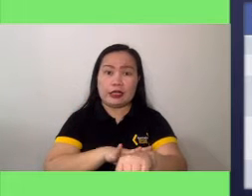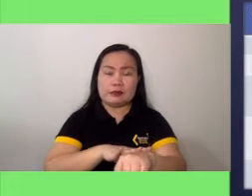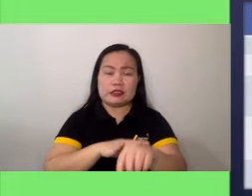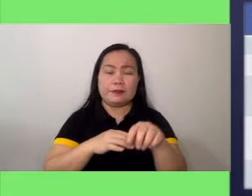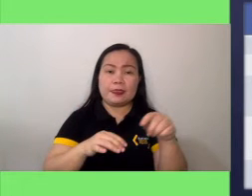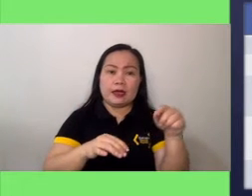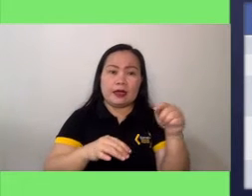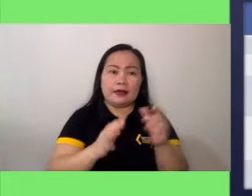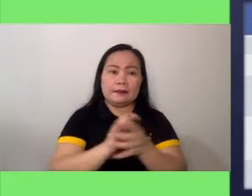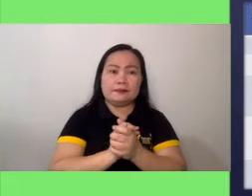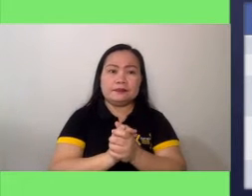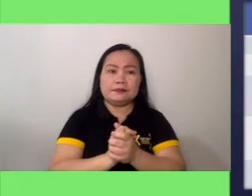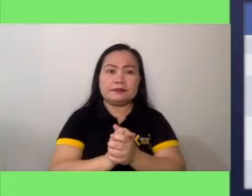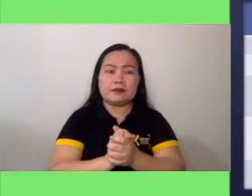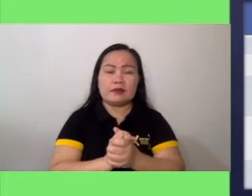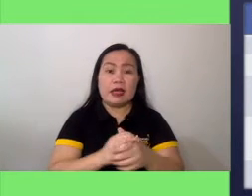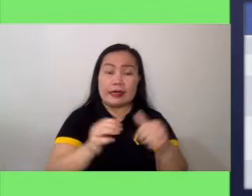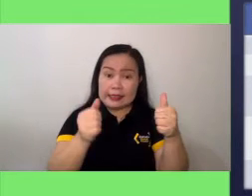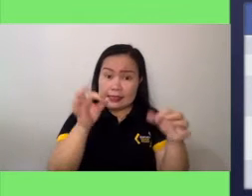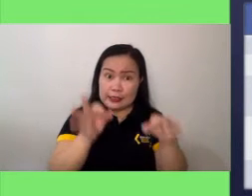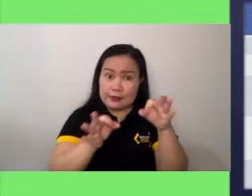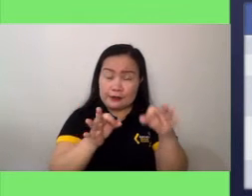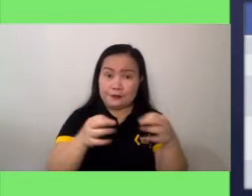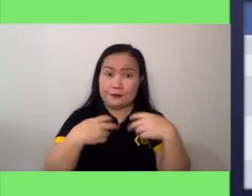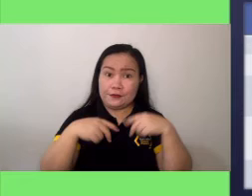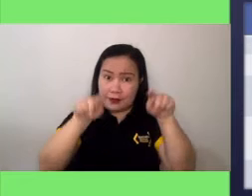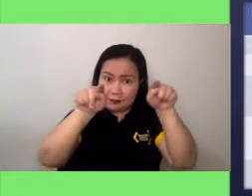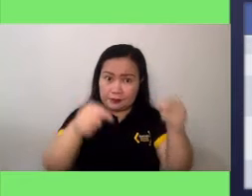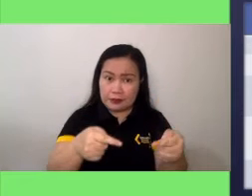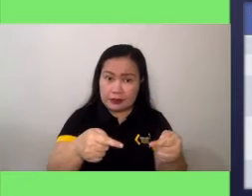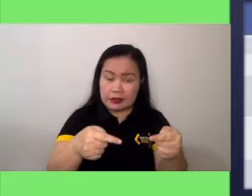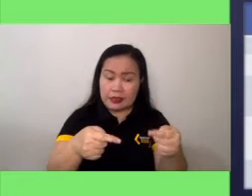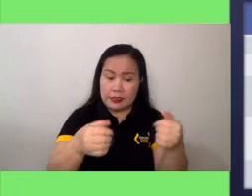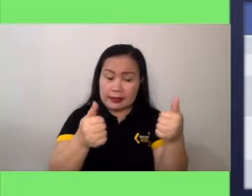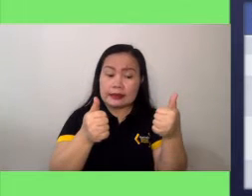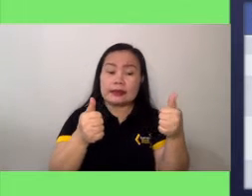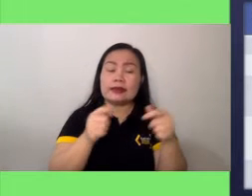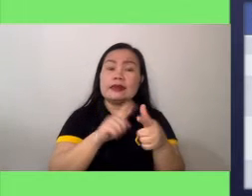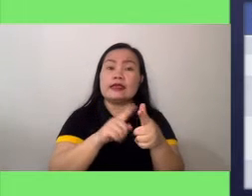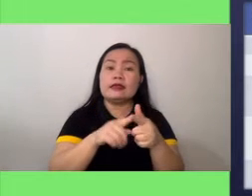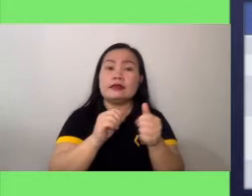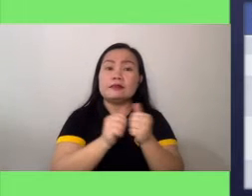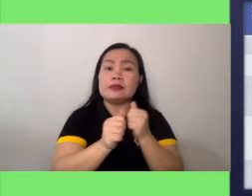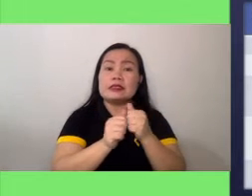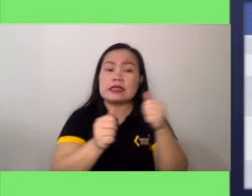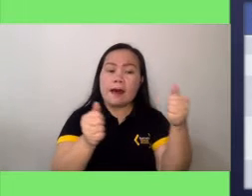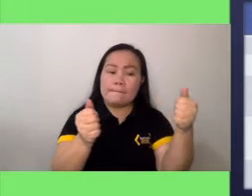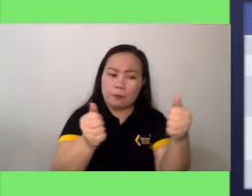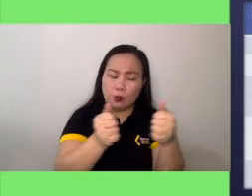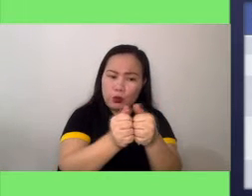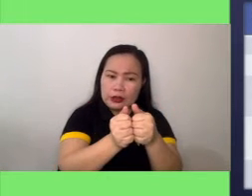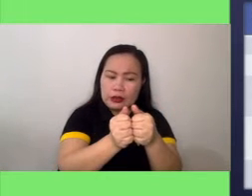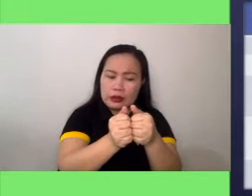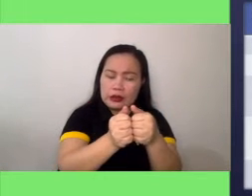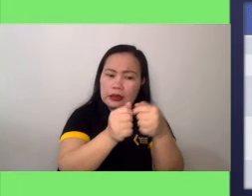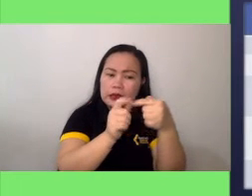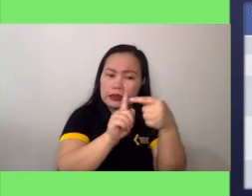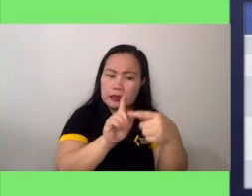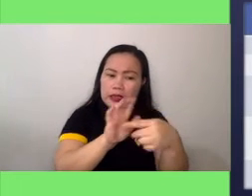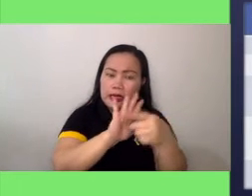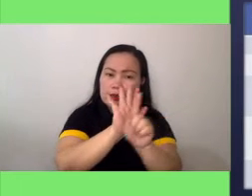kasama siya sa imumultiply mo. Pero, in this case, kagaya nito, na yung negative mo na